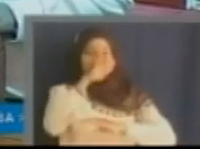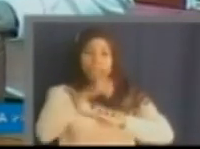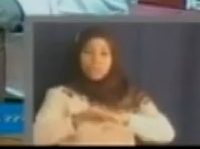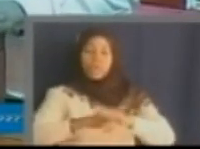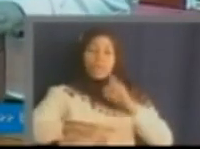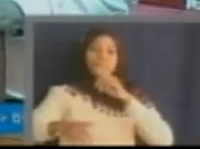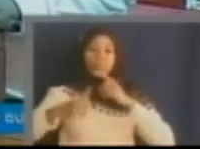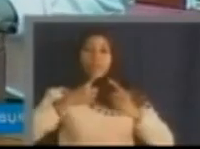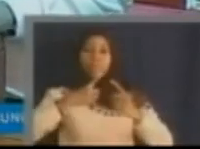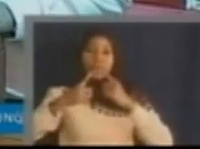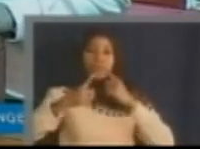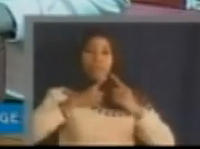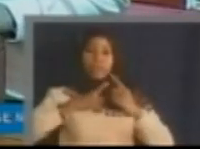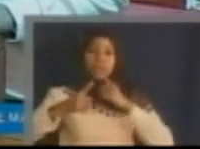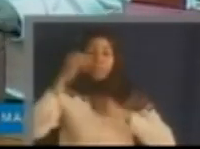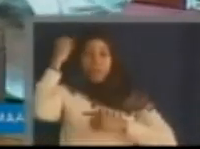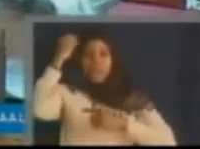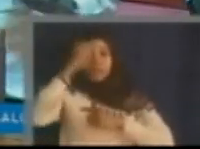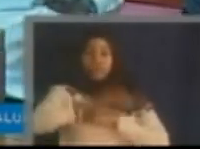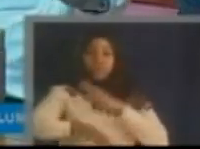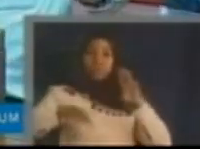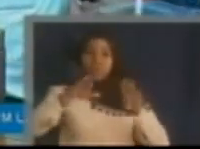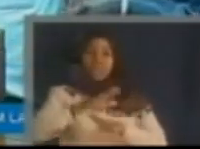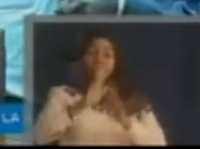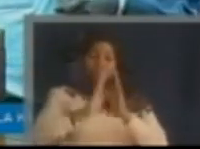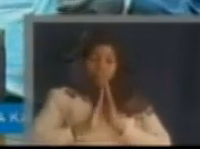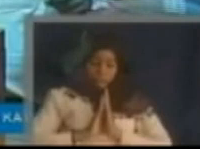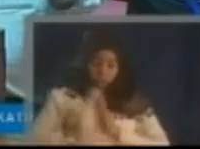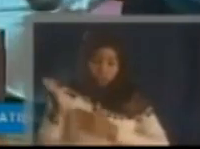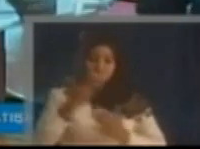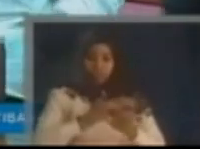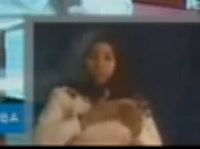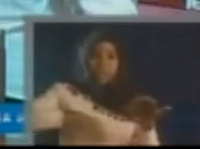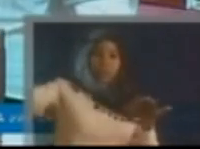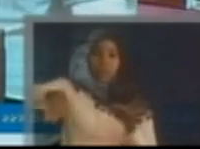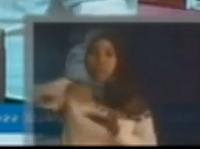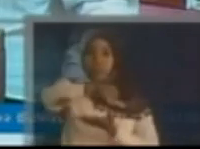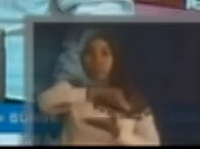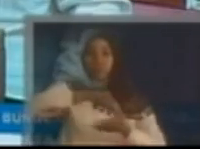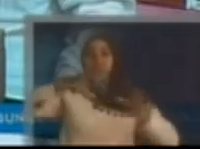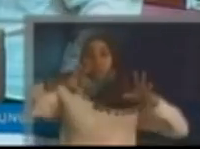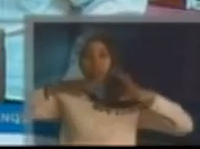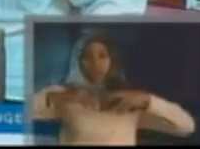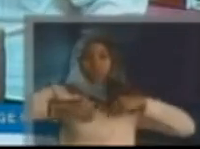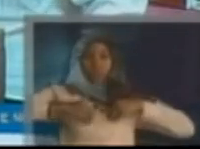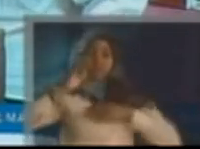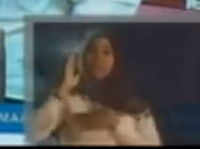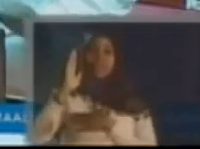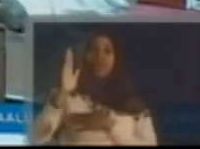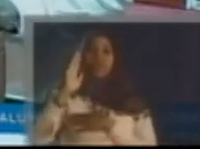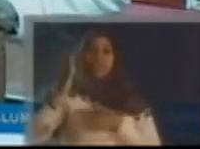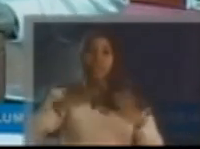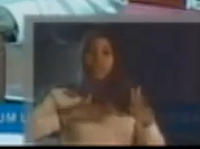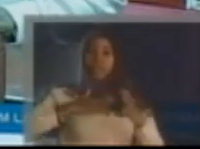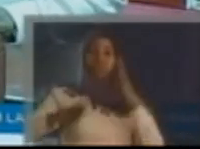mwenyekiti, nawashukuru sana wale wote ambao wameunga mkono hoja yetu ili kuona